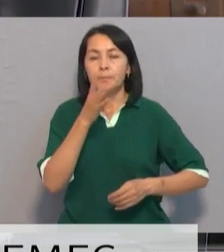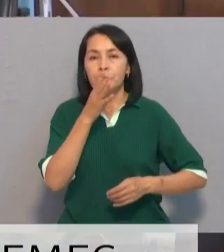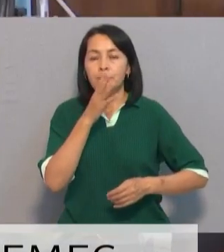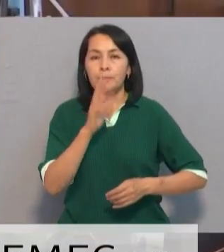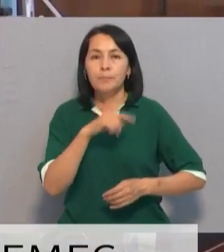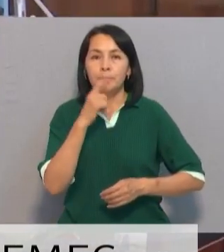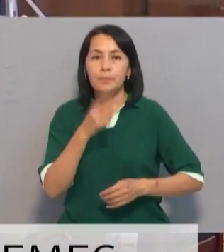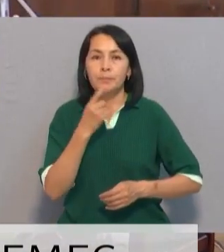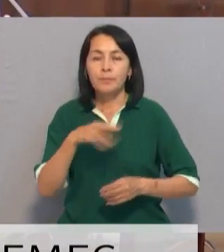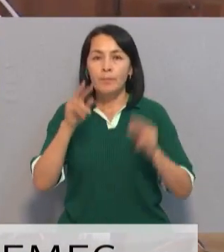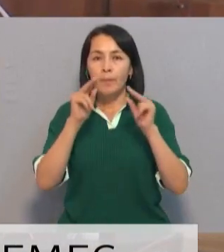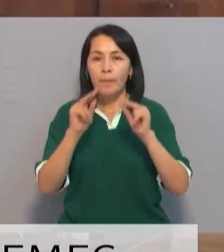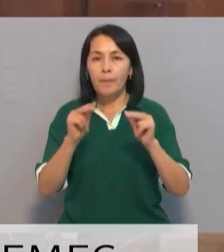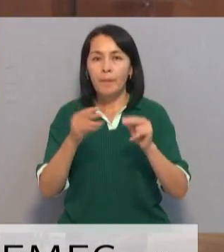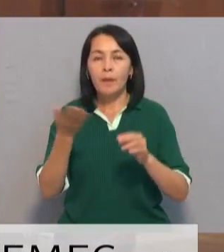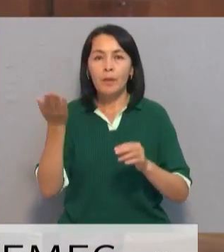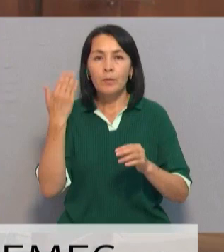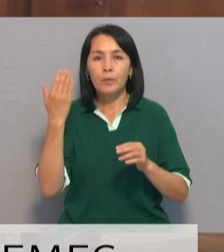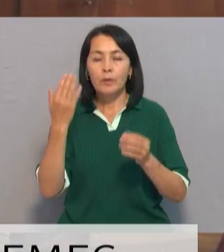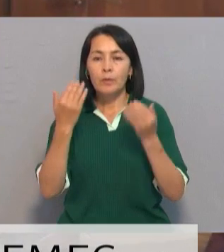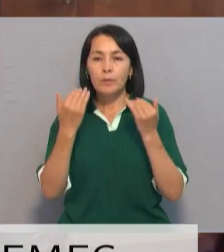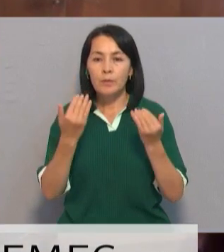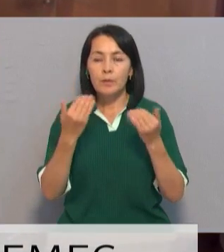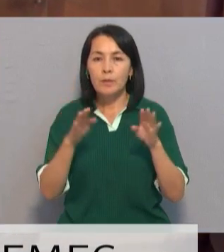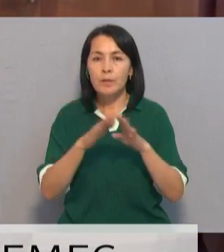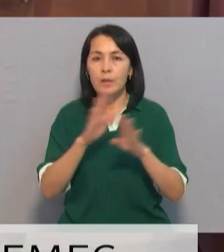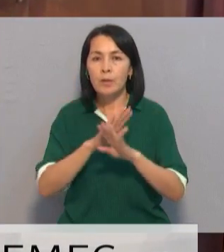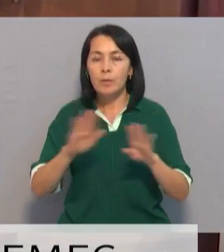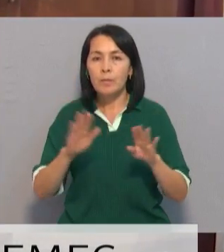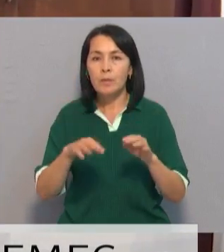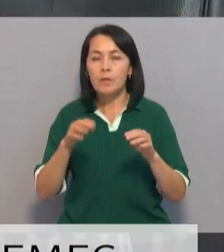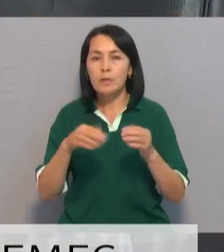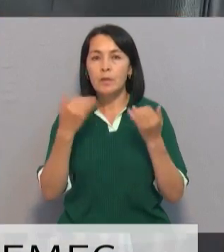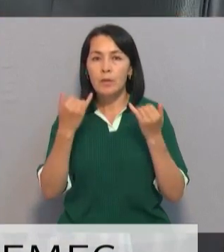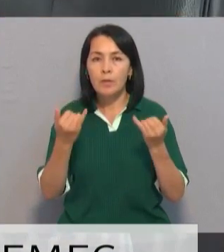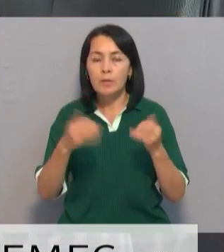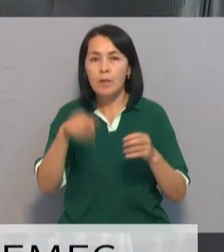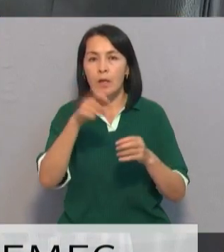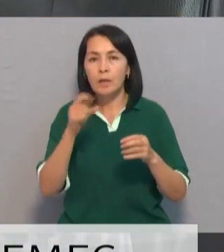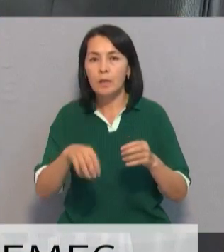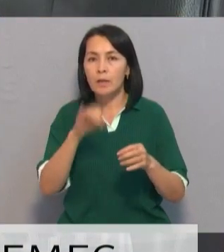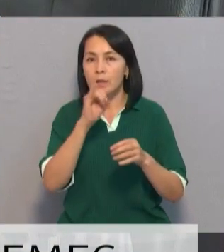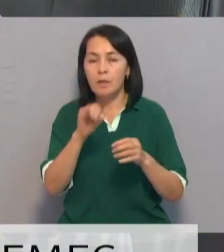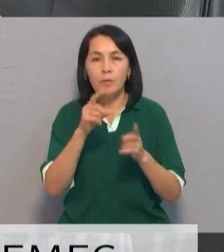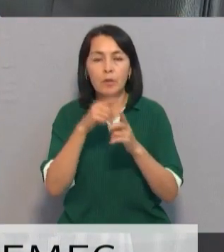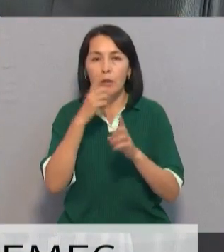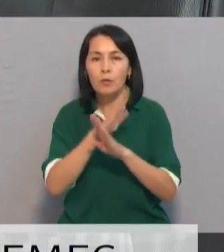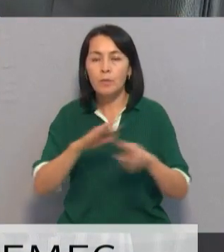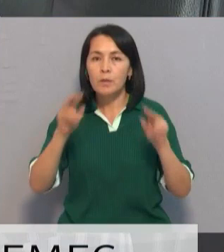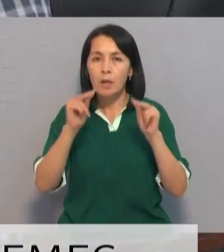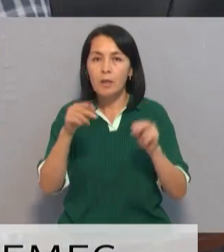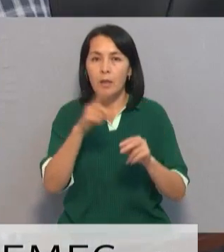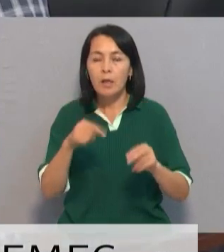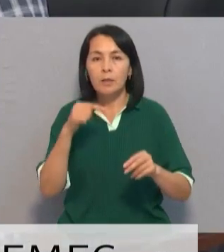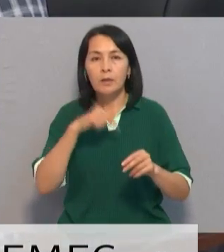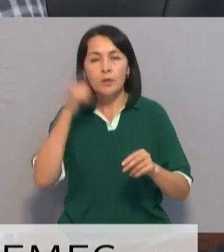дейтін. Шындық деген өткеннің орағын кеткеннің кетпенін тартып алу емес, жөн жосықсыз шенеуніктерді жамандау да емес. Ақиқат халықтың